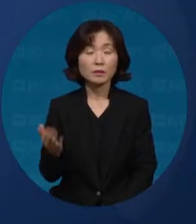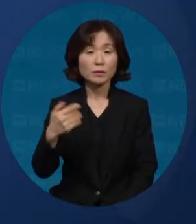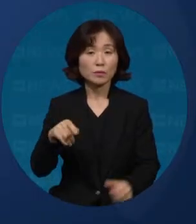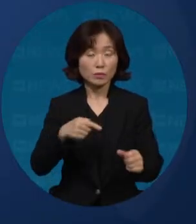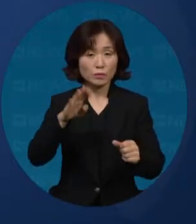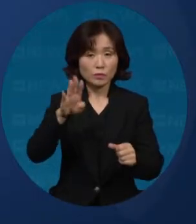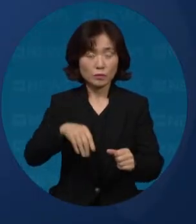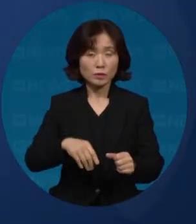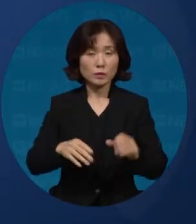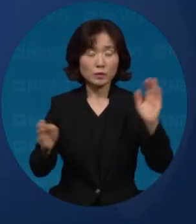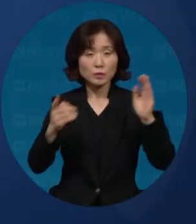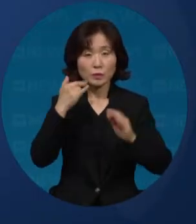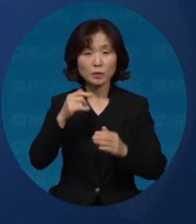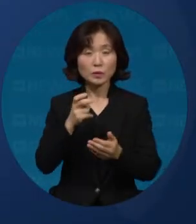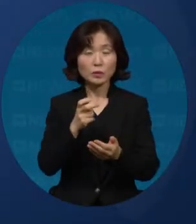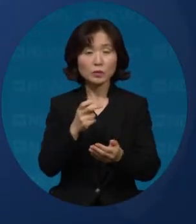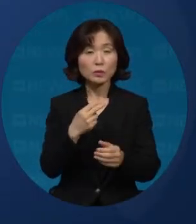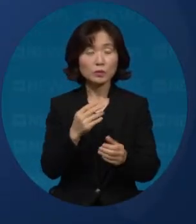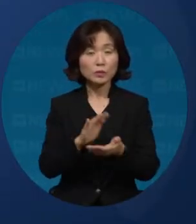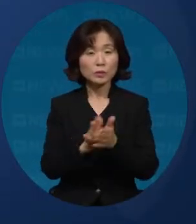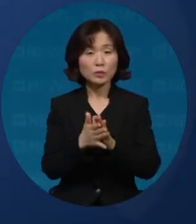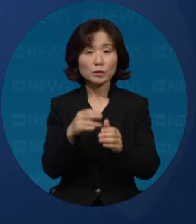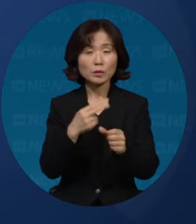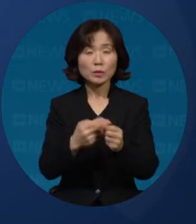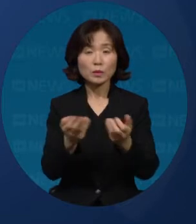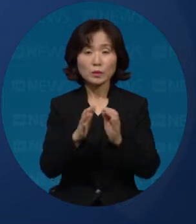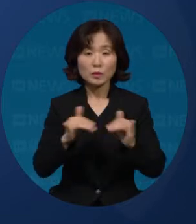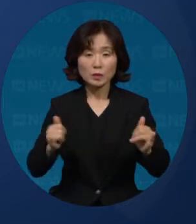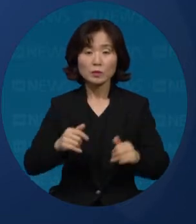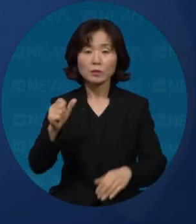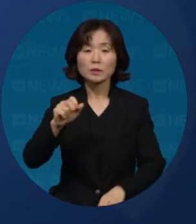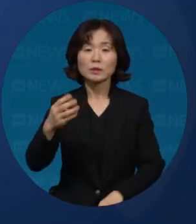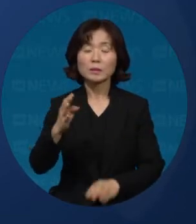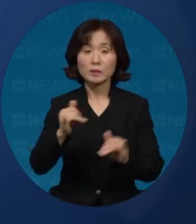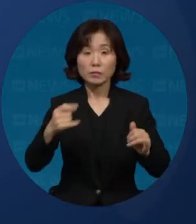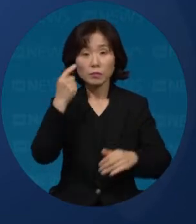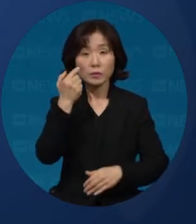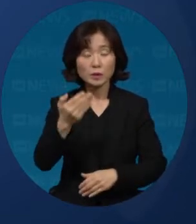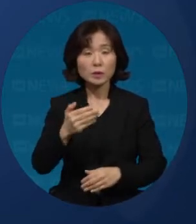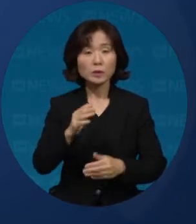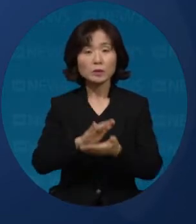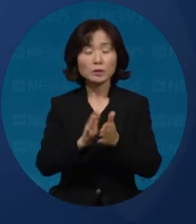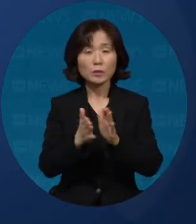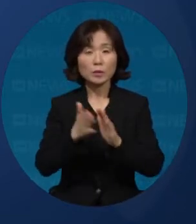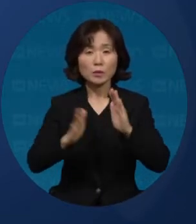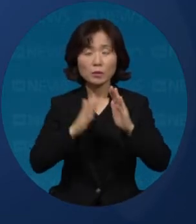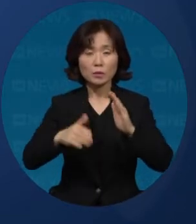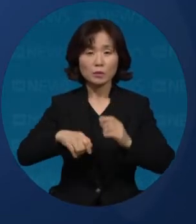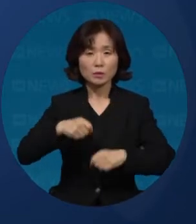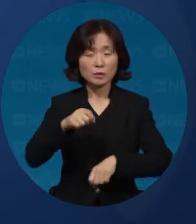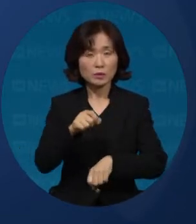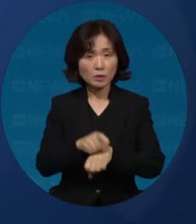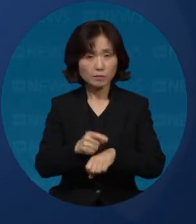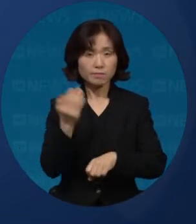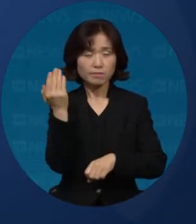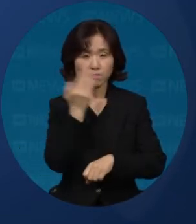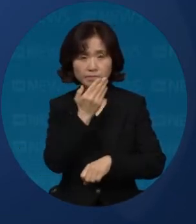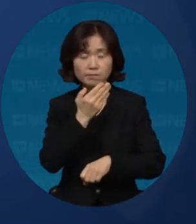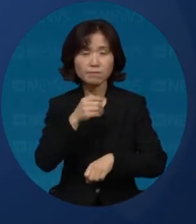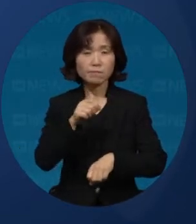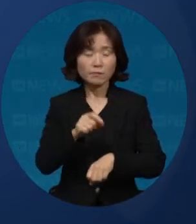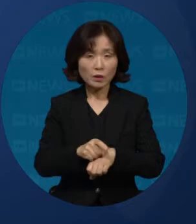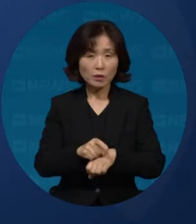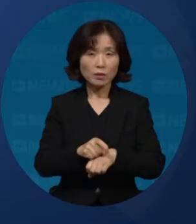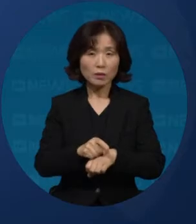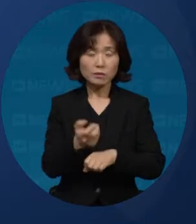교육부가 학부모와 유치원 교원 5천 400여 명에게 물었더니 유치원 의 공공성과 투명성 이 높아졌다 는 응답은 80%